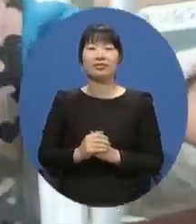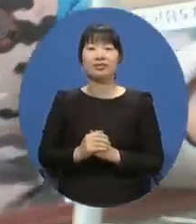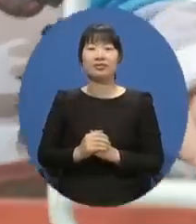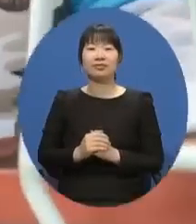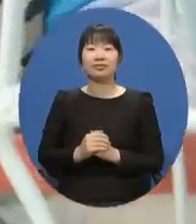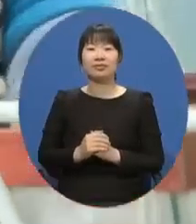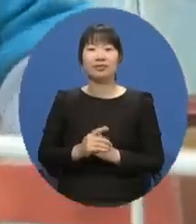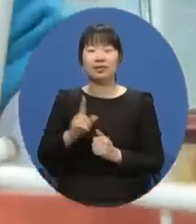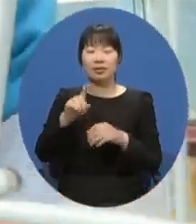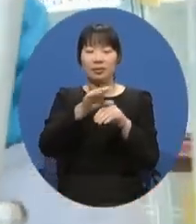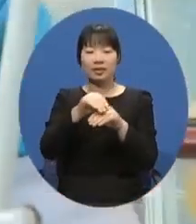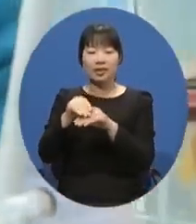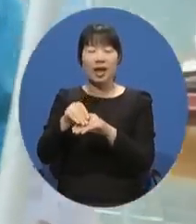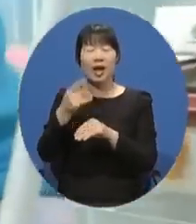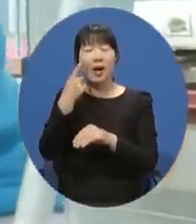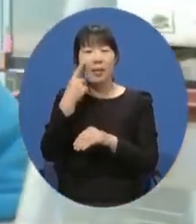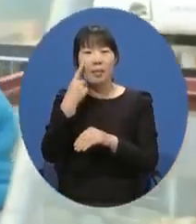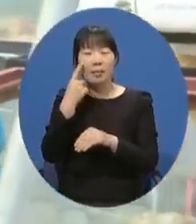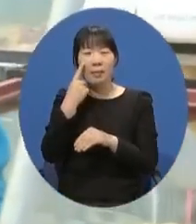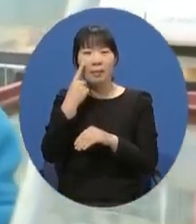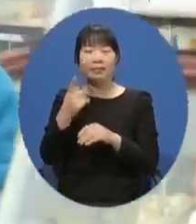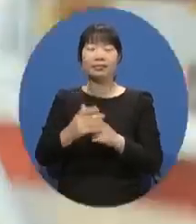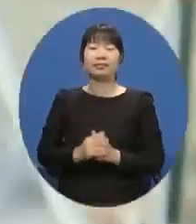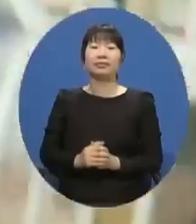한번 만져봐 살짝.